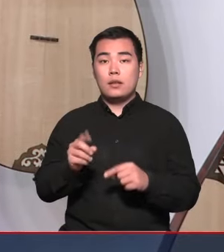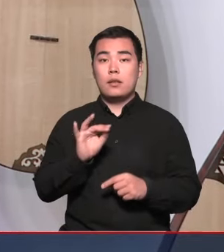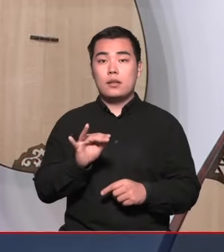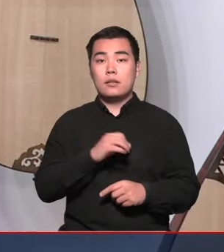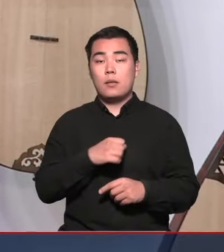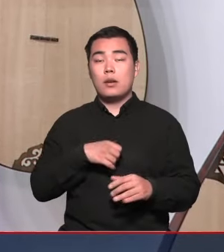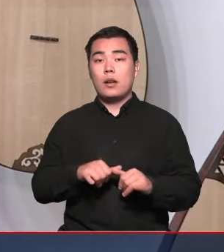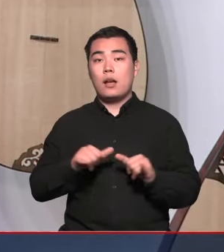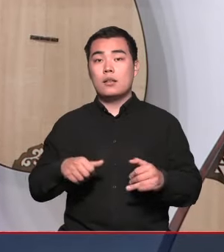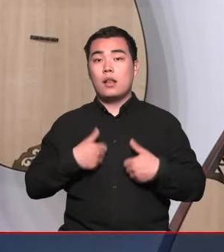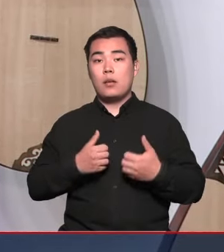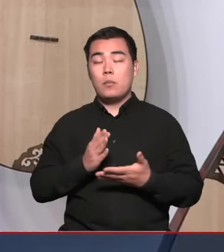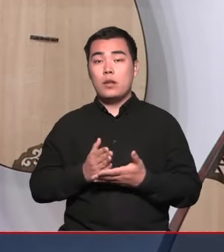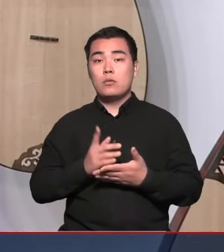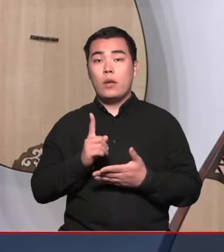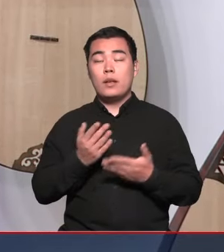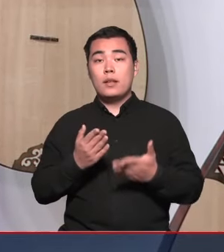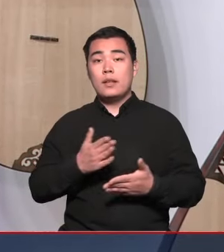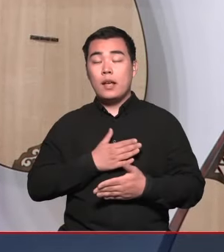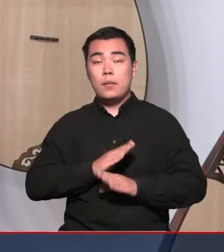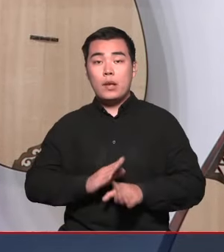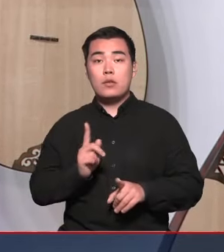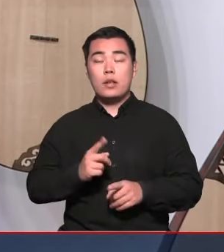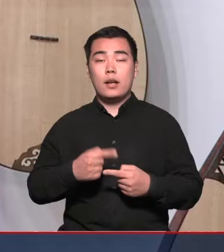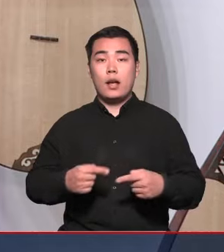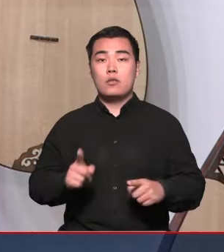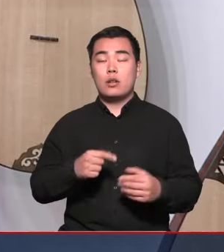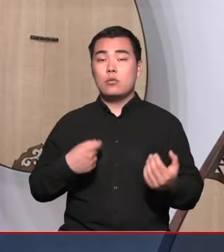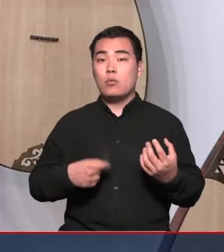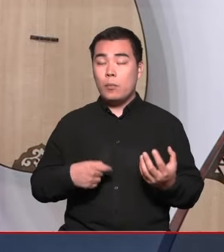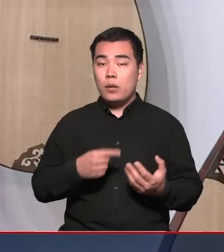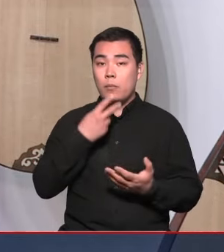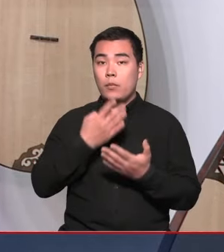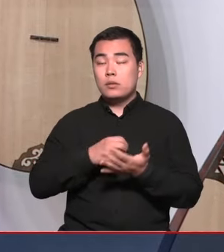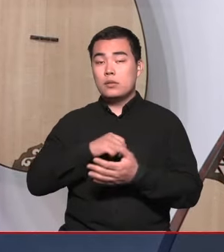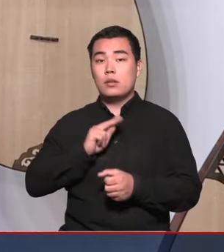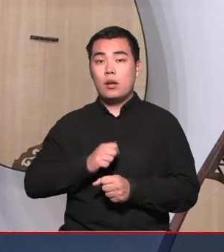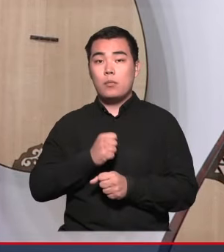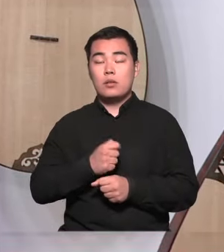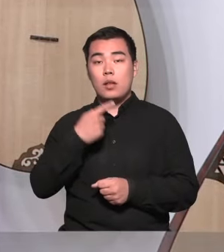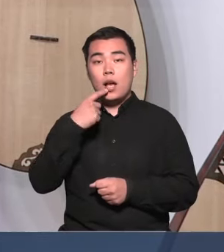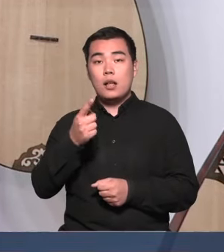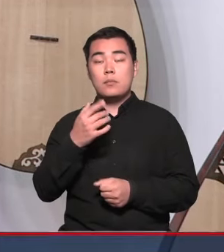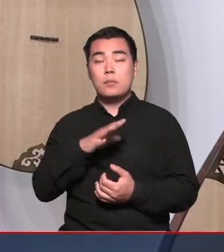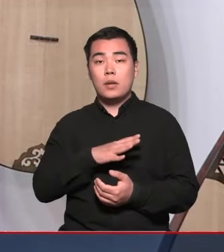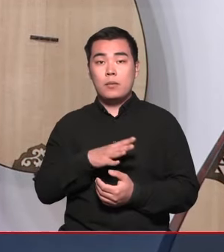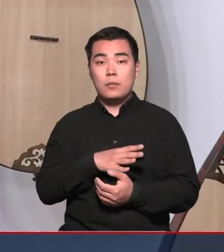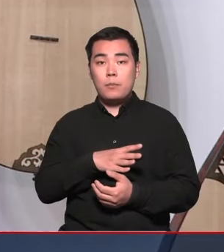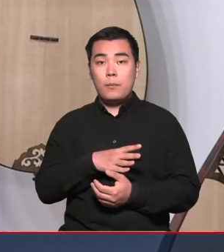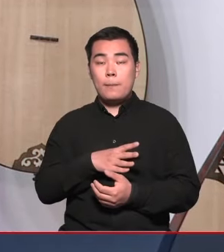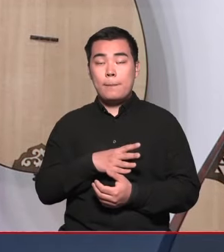бар. Бірақ та мен шықпасам да, осы асыл домбыраның көптеген домбыралары алыс жақын шетелдерге шықты.